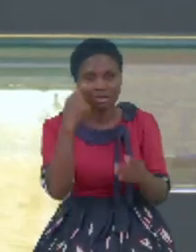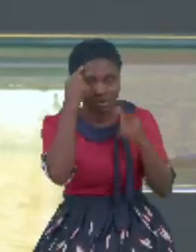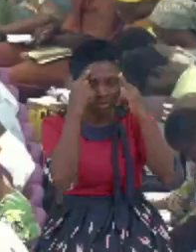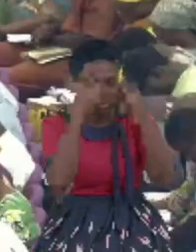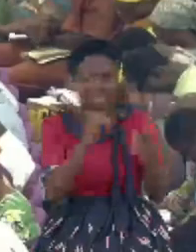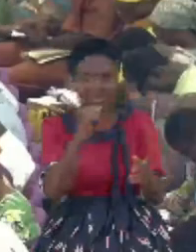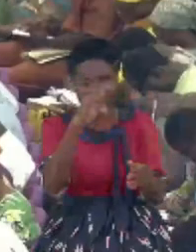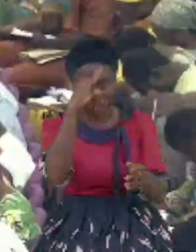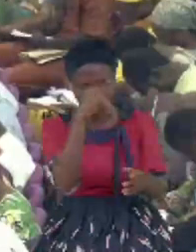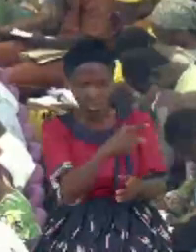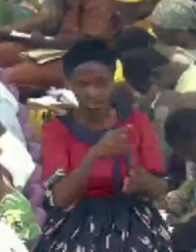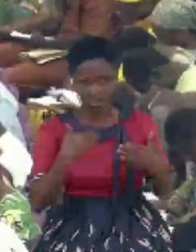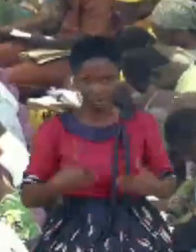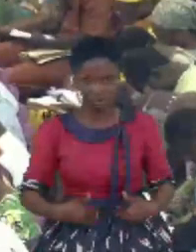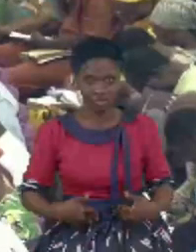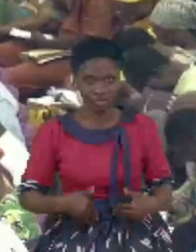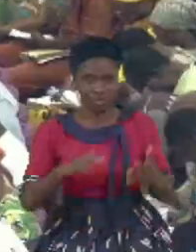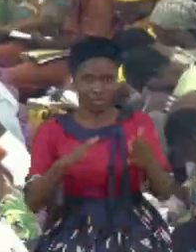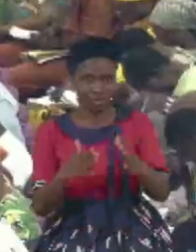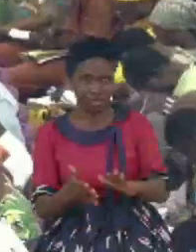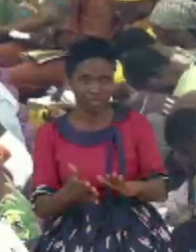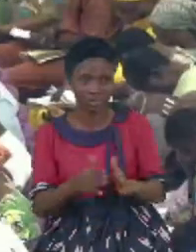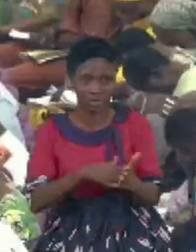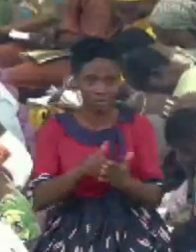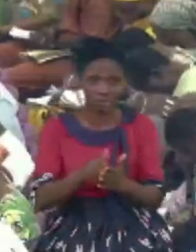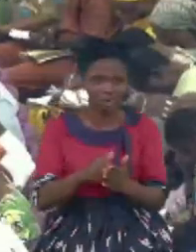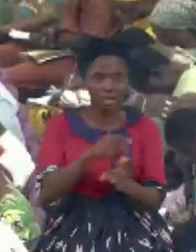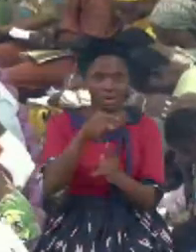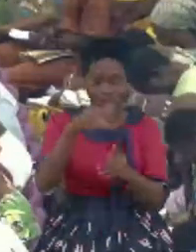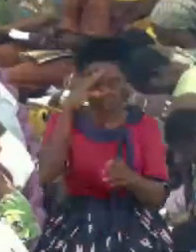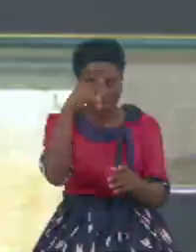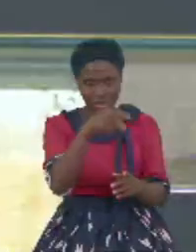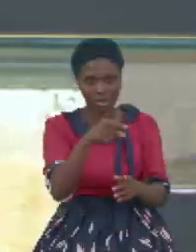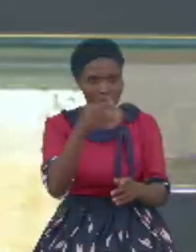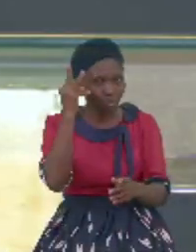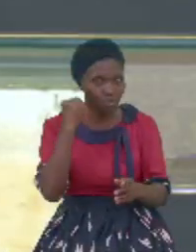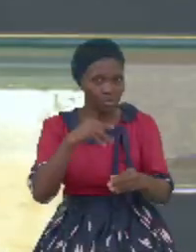il ne considéra point que son corps était déjà usé, puisqu'il avait